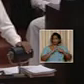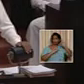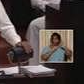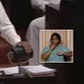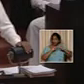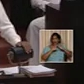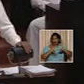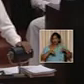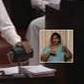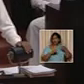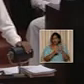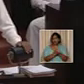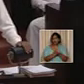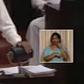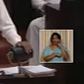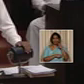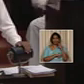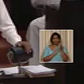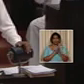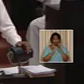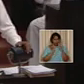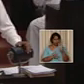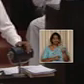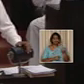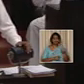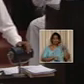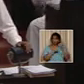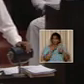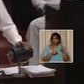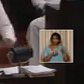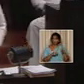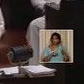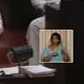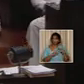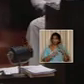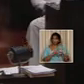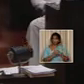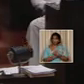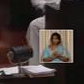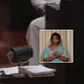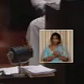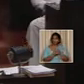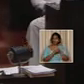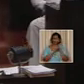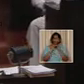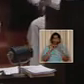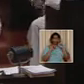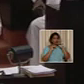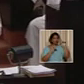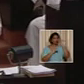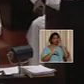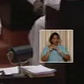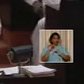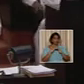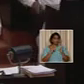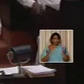उपाधिधारी तुमसी एक आसन प्रमाण है भाई मे फिरीसट श्रीलंका पोलिस उसस्वी क्रम